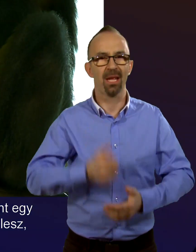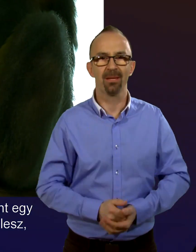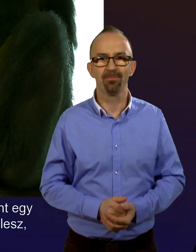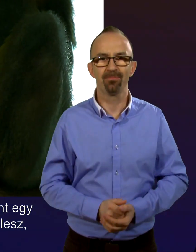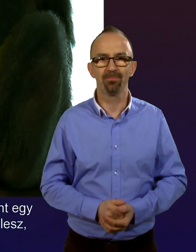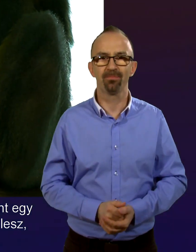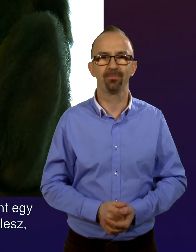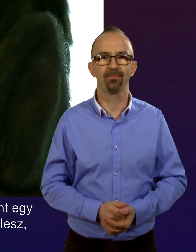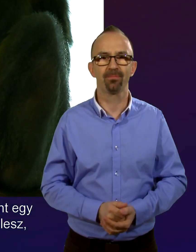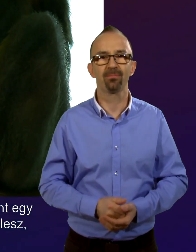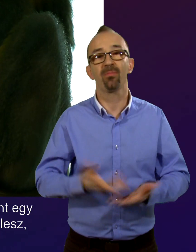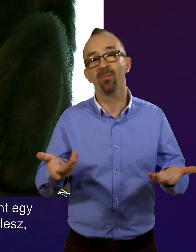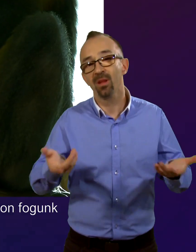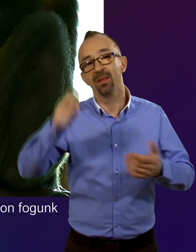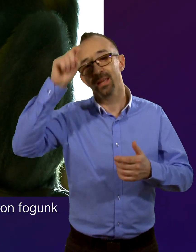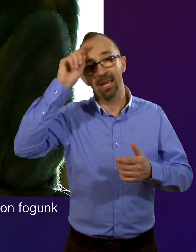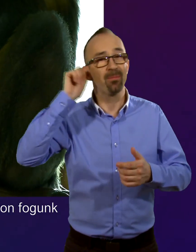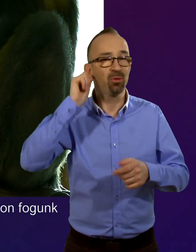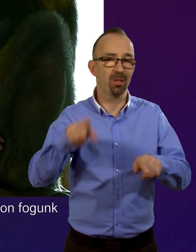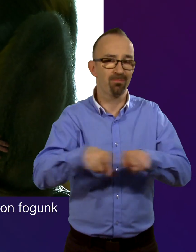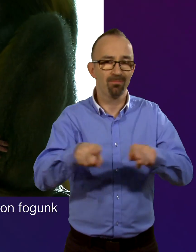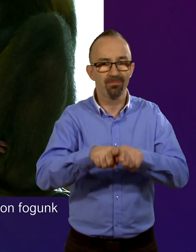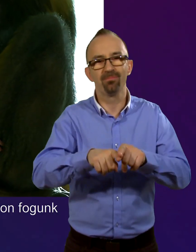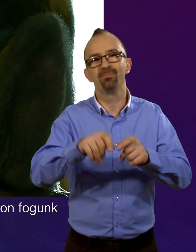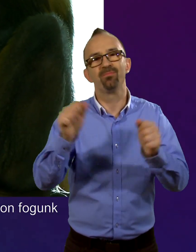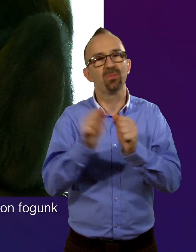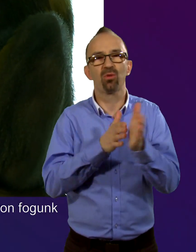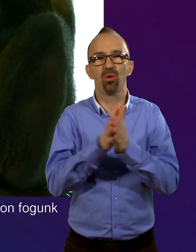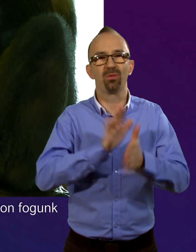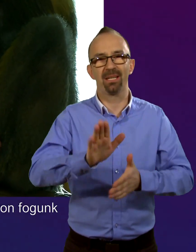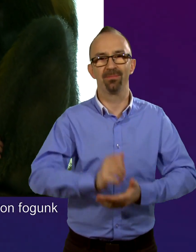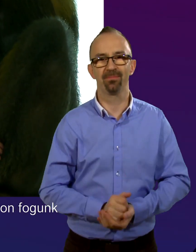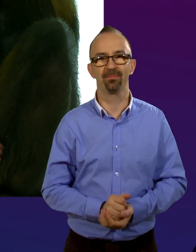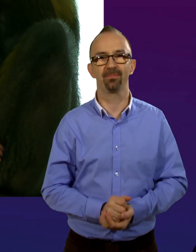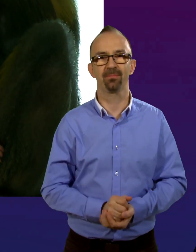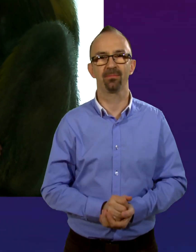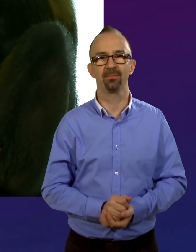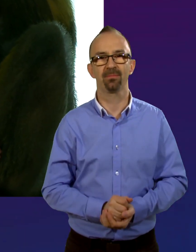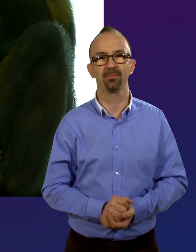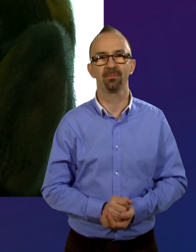nősténynek. Ugyanakkor akár hím lesz, akár nőstény, azért mindenképpen nagyon fogunk örülni.